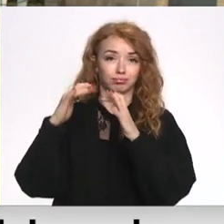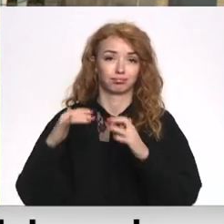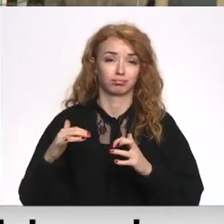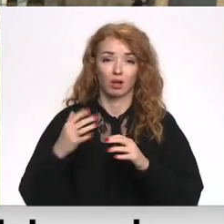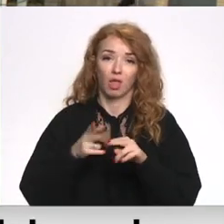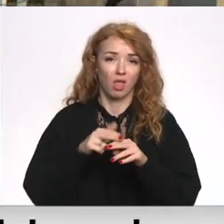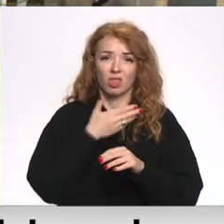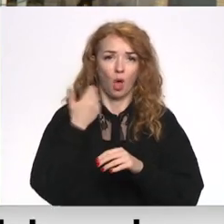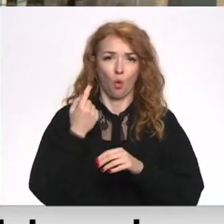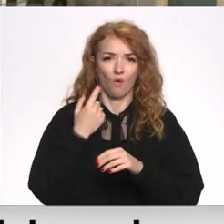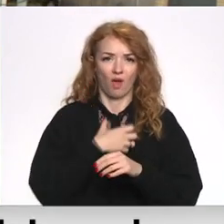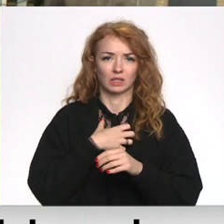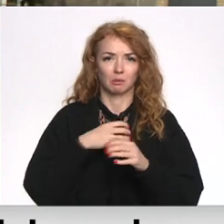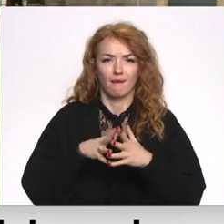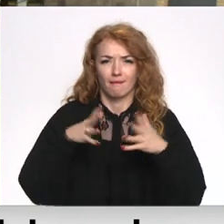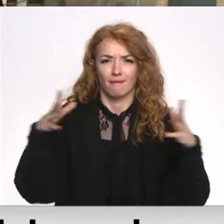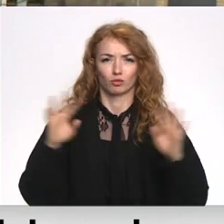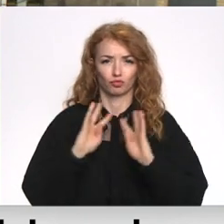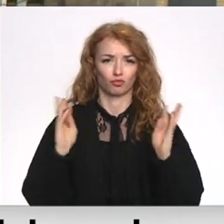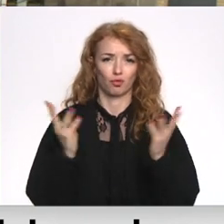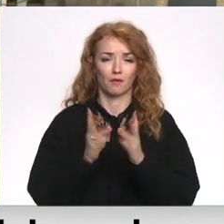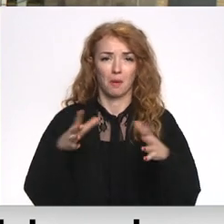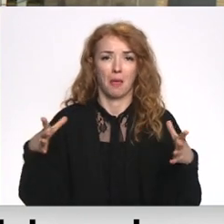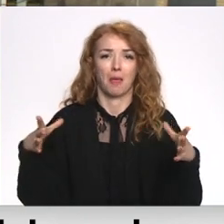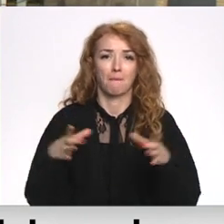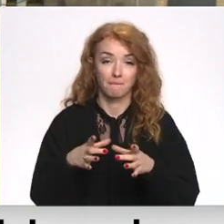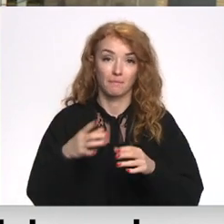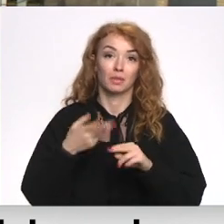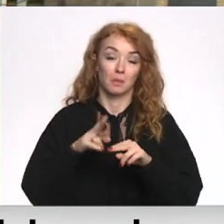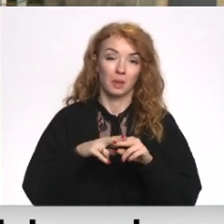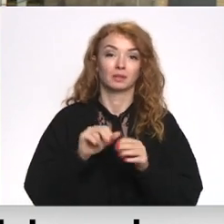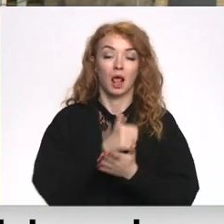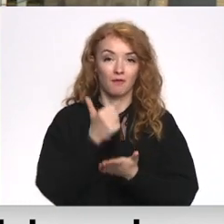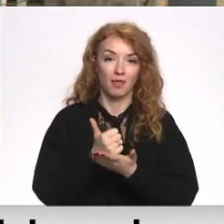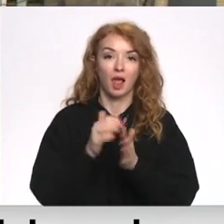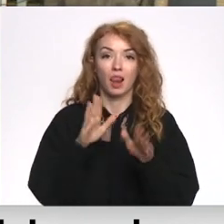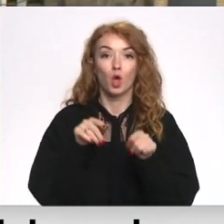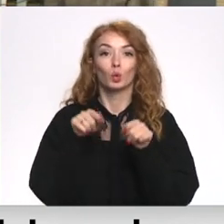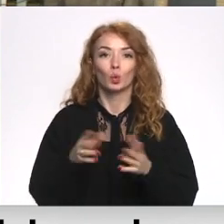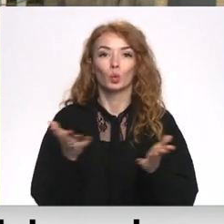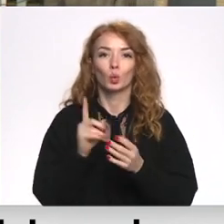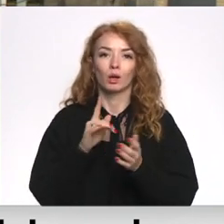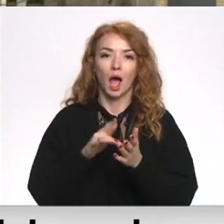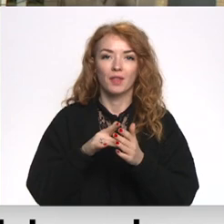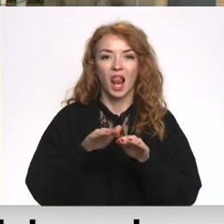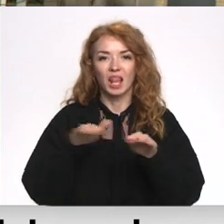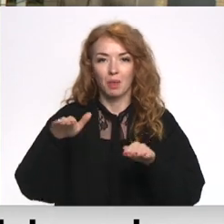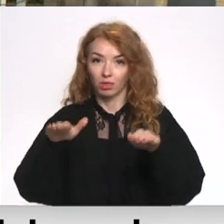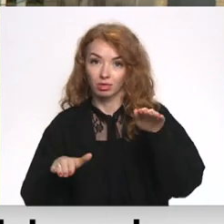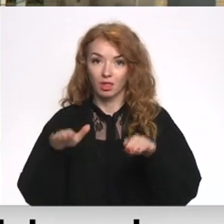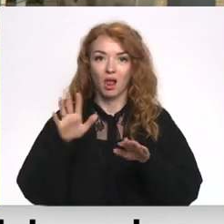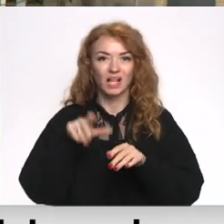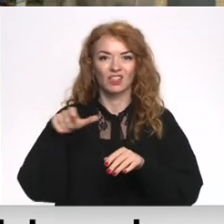nepieciešams šādā perimetrā nodrošināt drošības žogu. Un attiecīgi galvenais būs, lai tikai tur, kur ir kaut kāda līmeņa starpība, lai tur